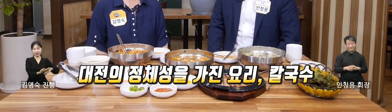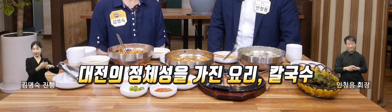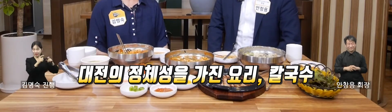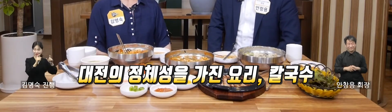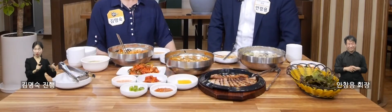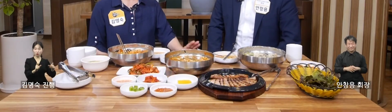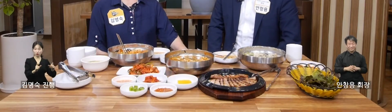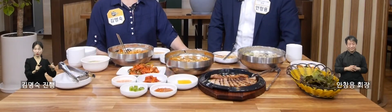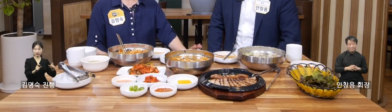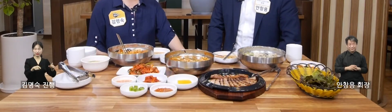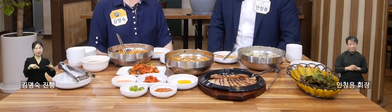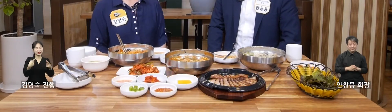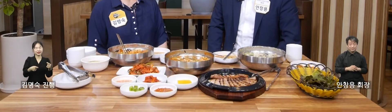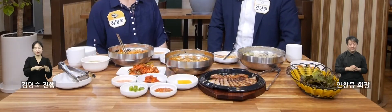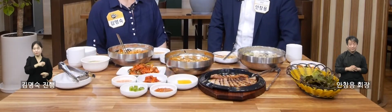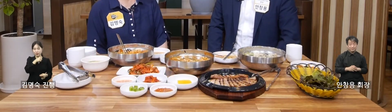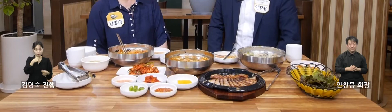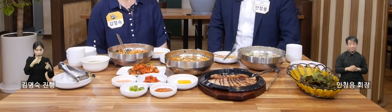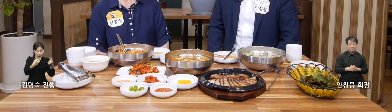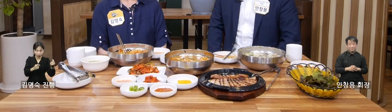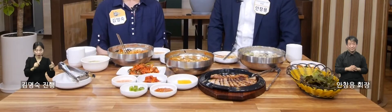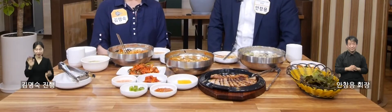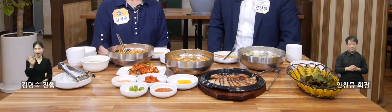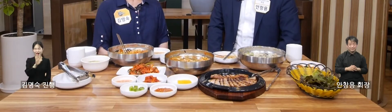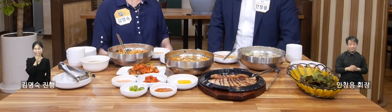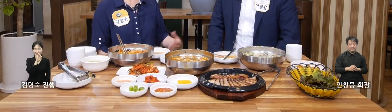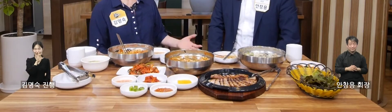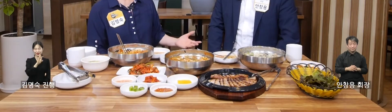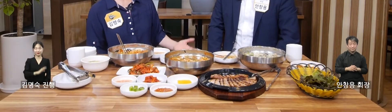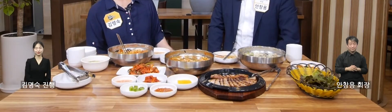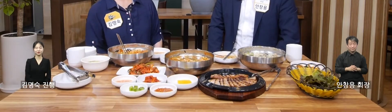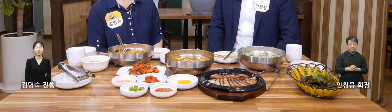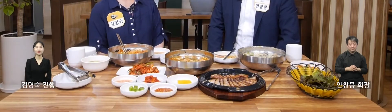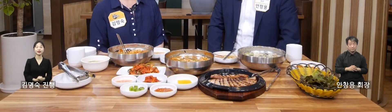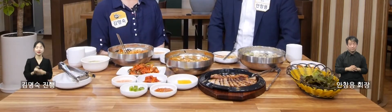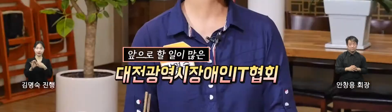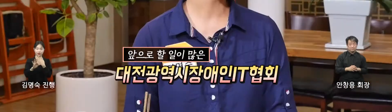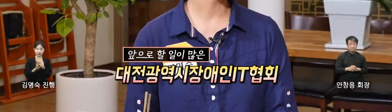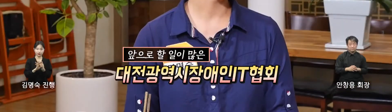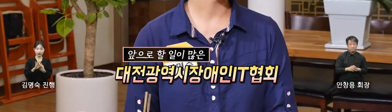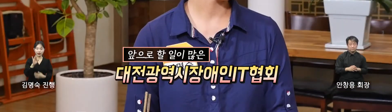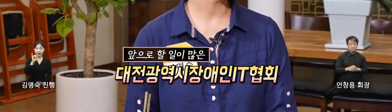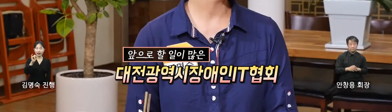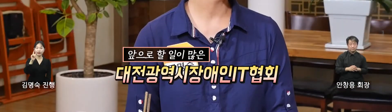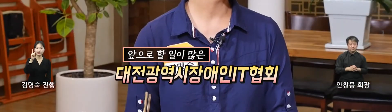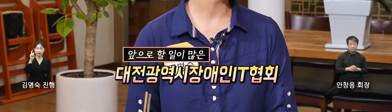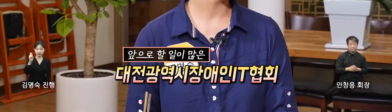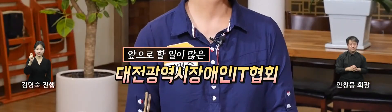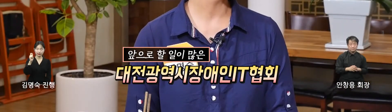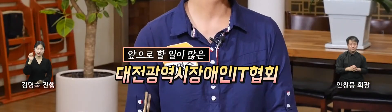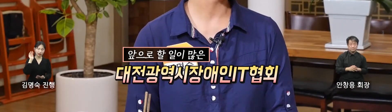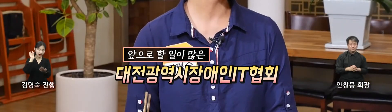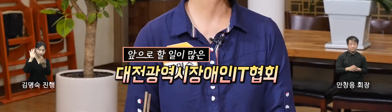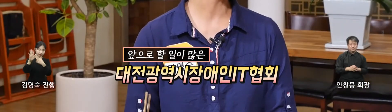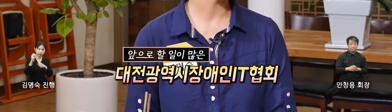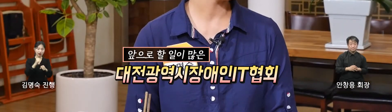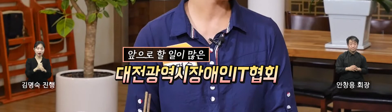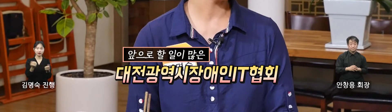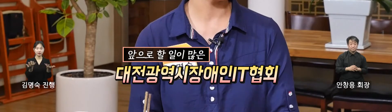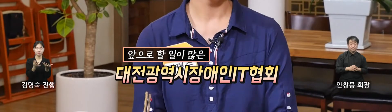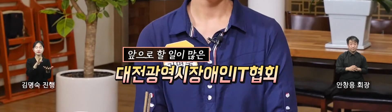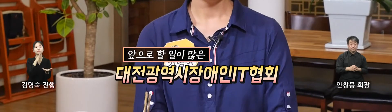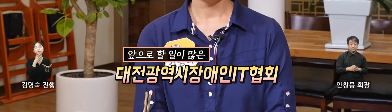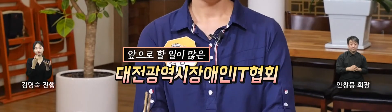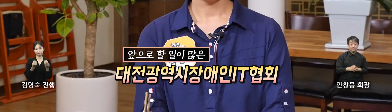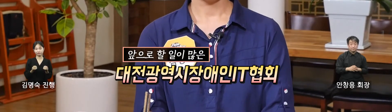방체 이런 맛을 볼 수가 없어요. 자, 그럼 이제 우리 IT 앞으로 할 일들이 너무 많은 것